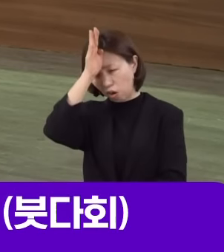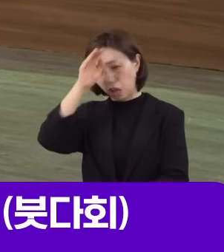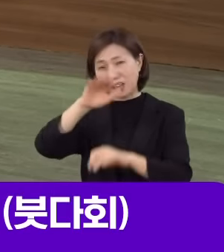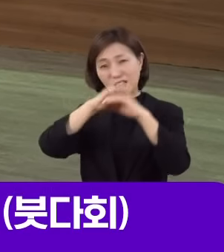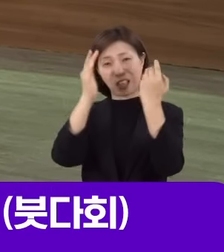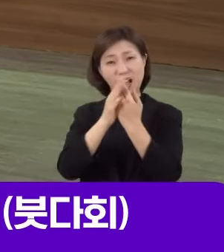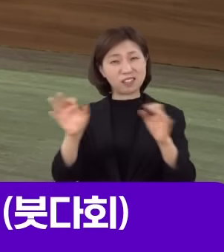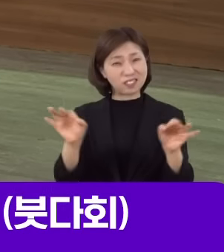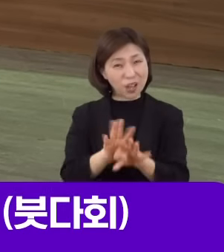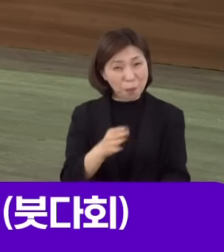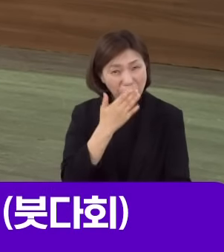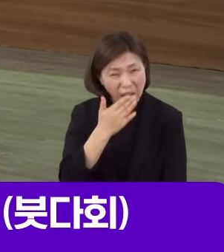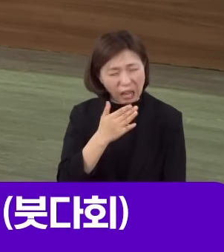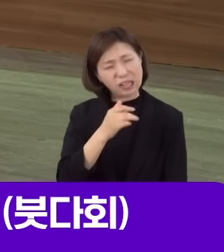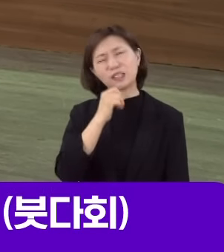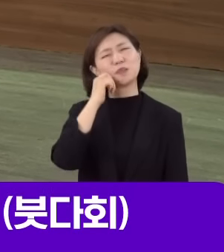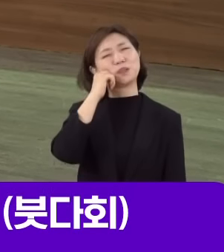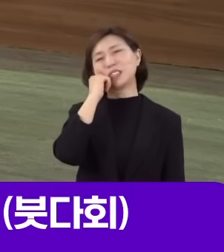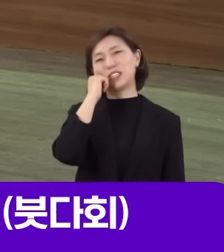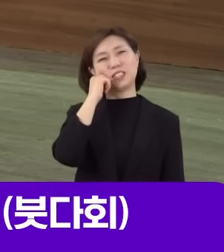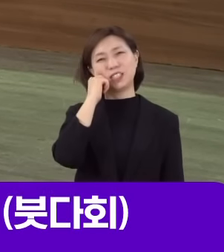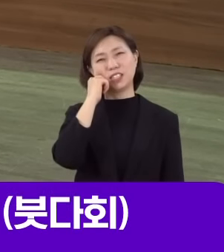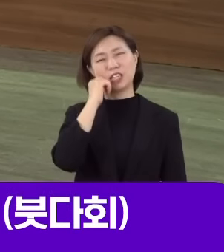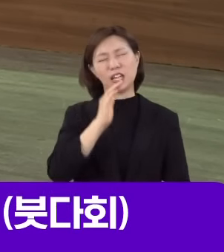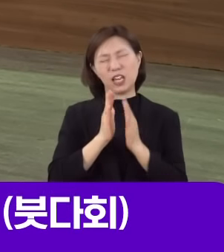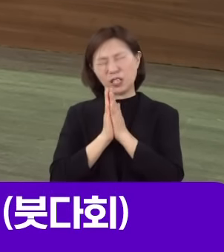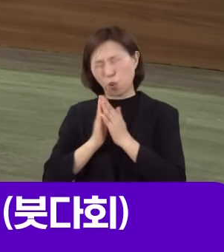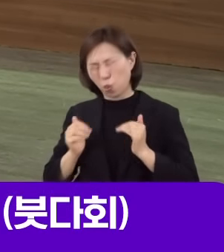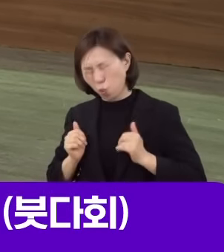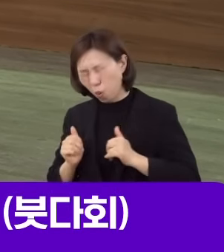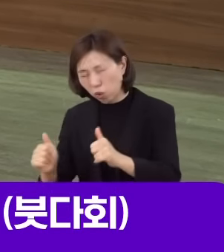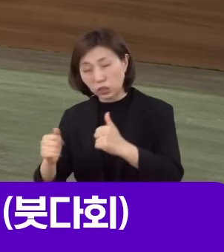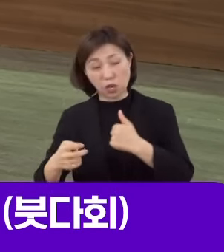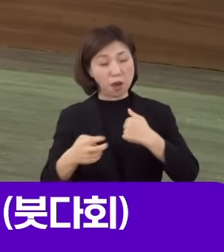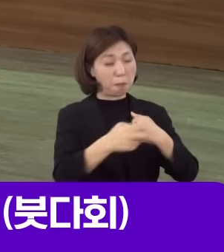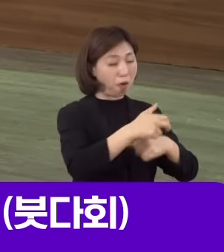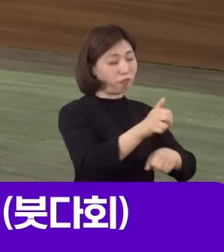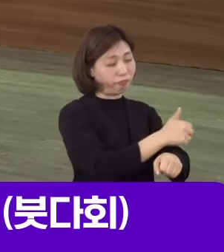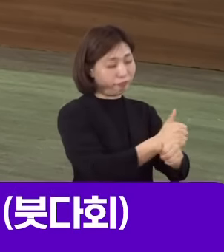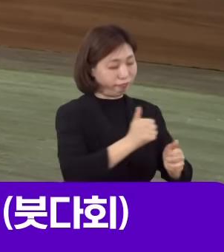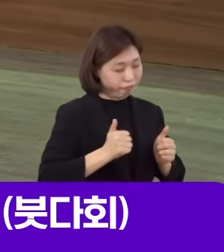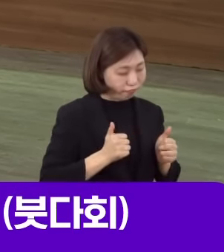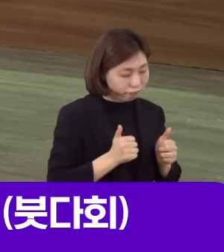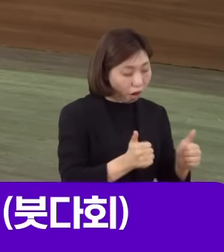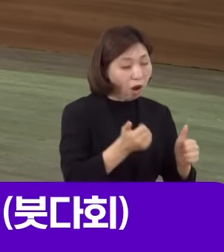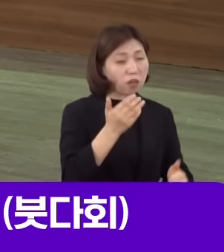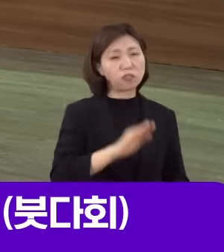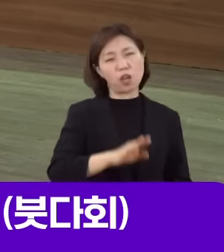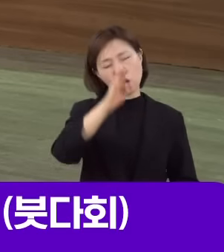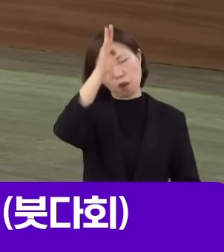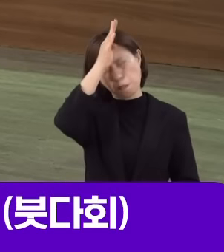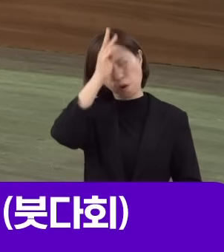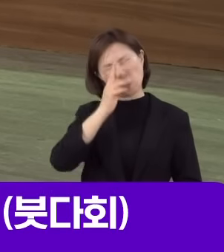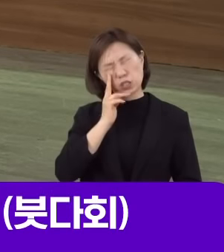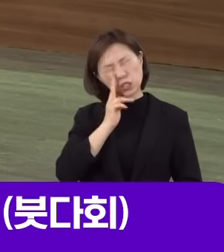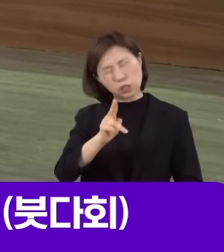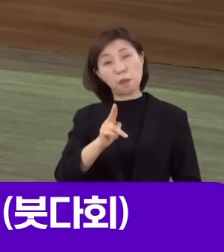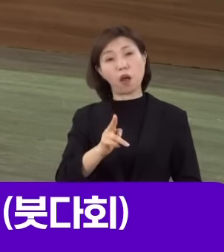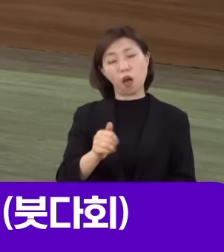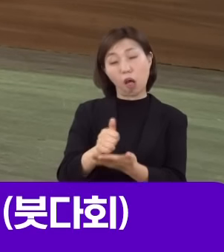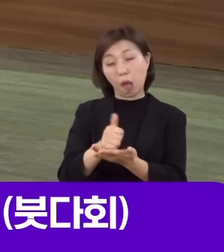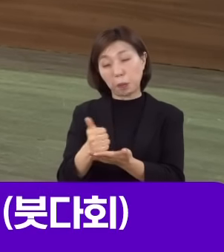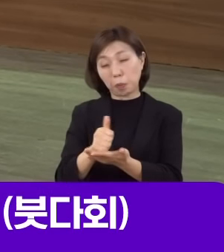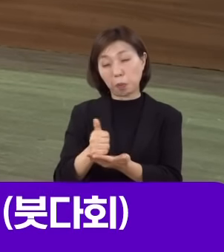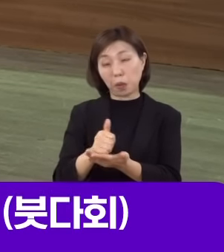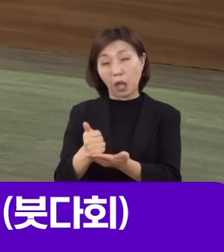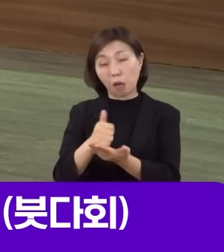기도를 열심히 했는데도 병원을 열심히 다녔는데도 무거운 병에 생사가